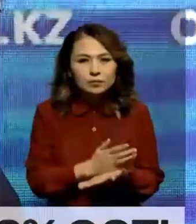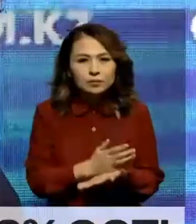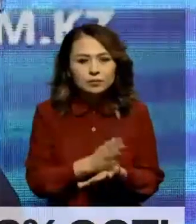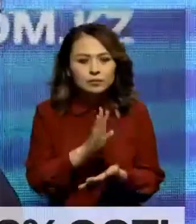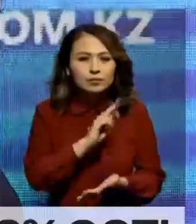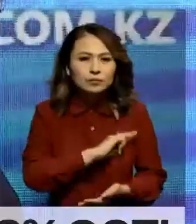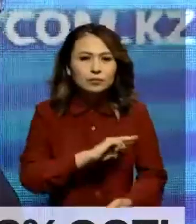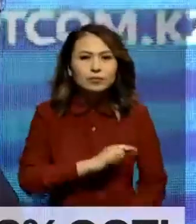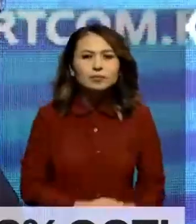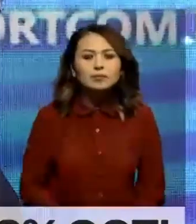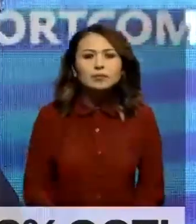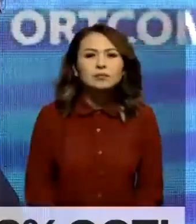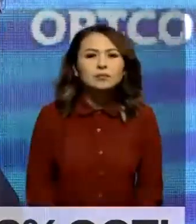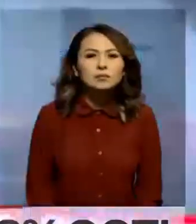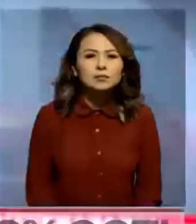жұмыс істеу керекпіз.